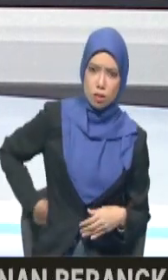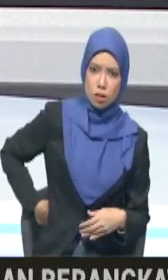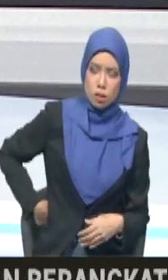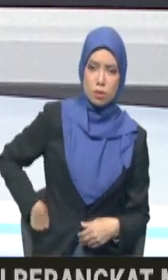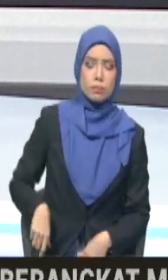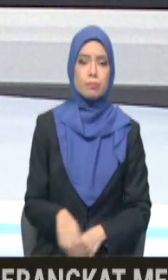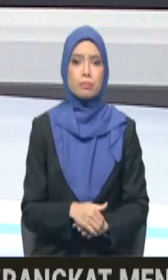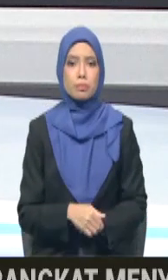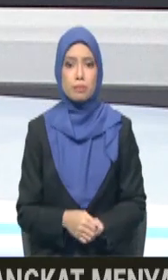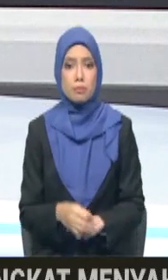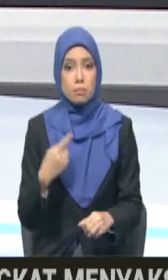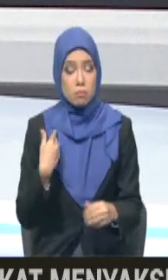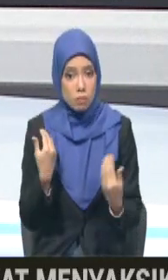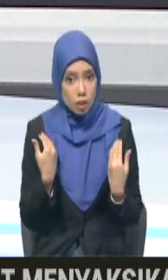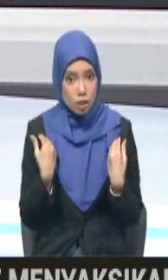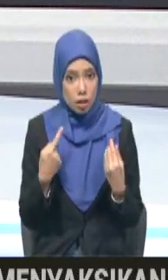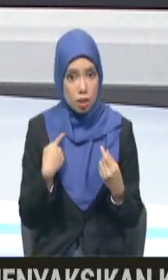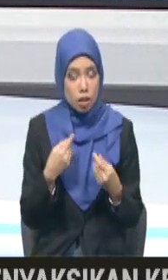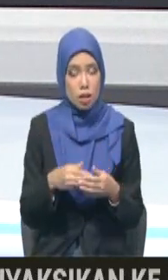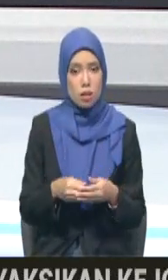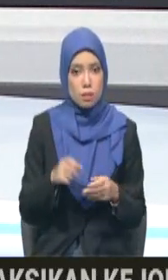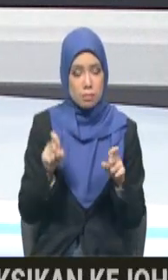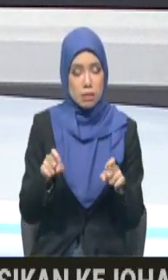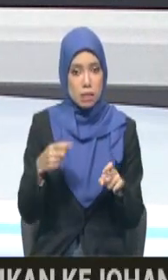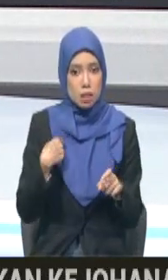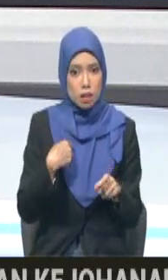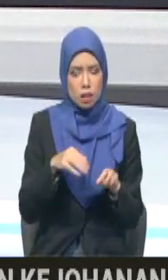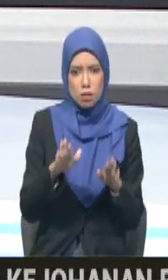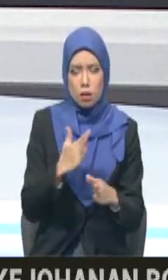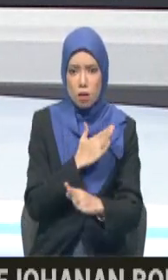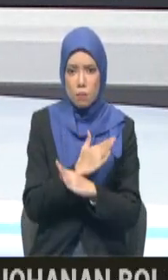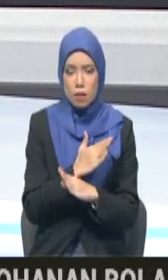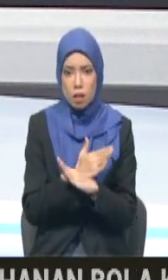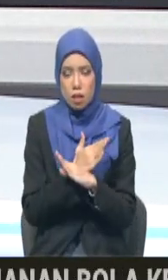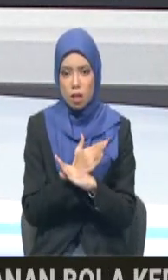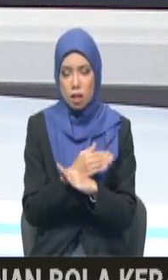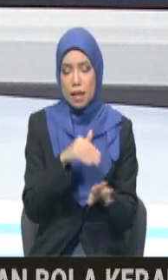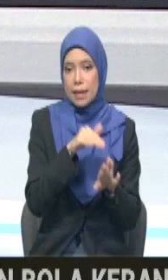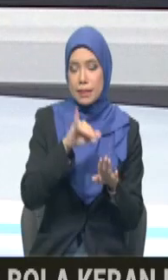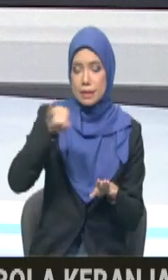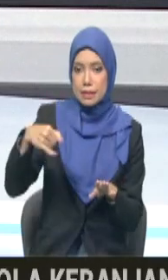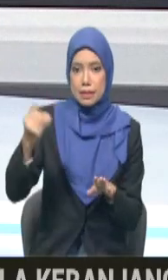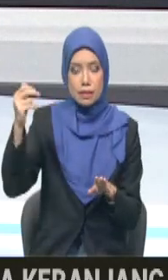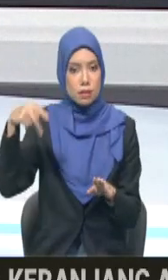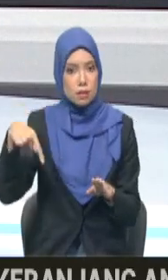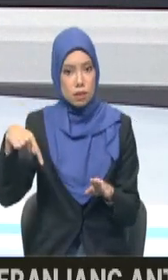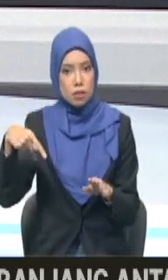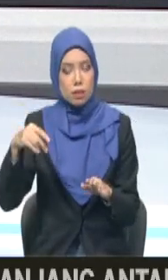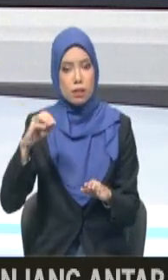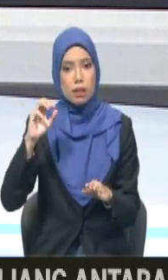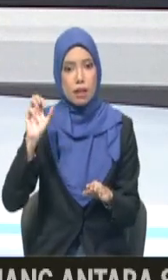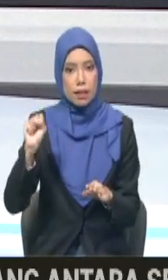diagnos kemudahan pemulihan yang baik simposium diadakan di pantai jerudong special C